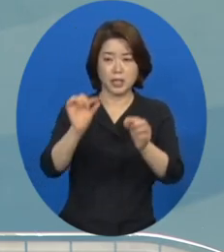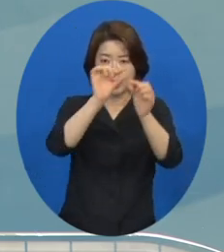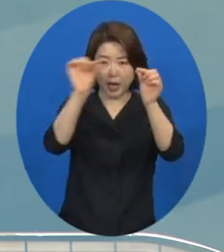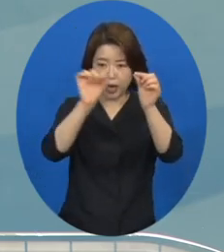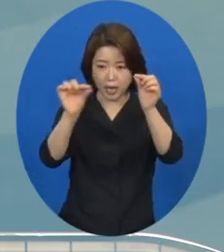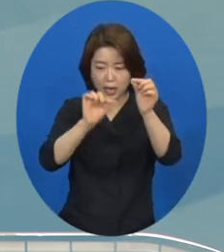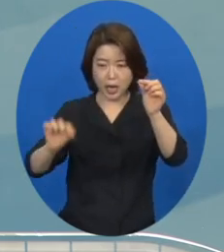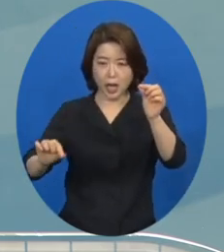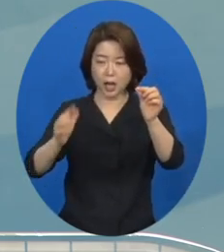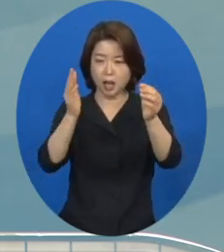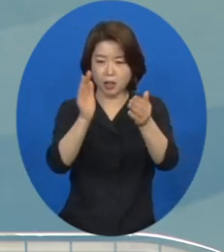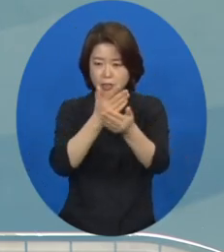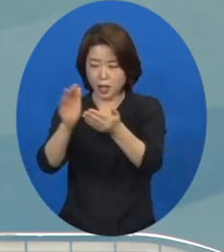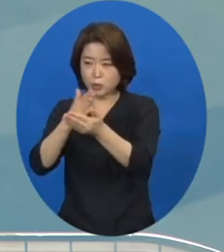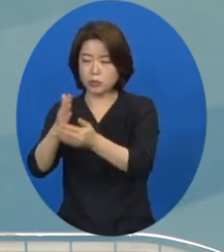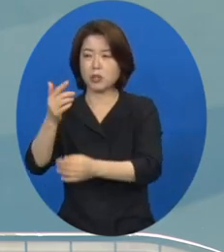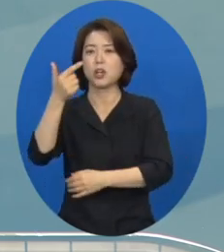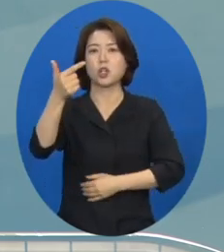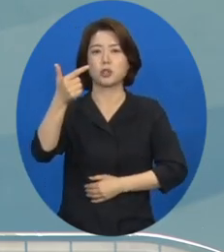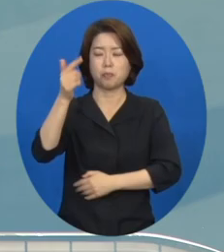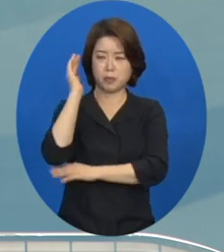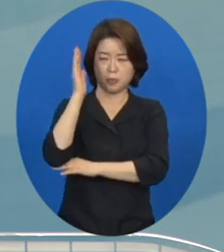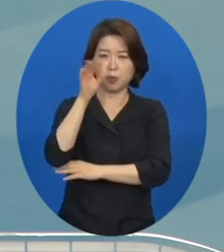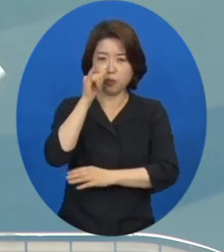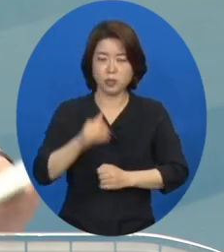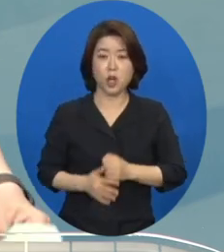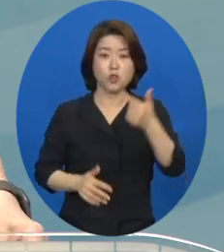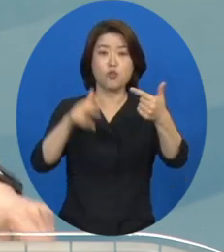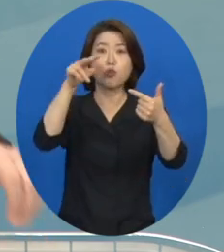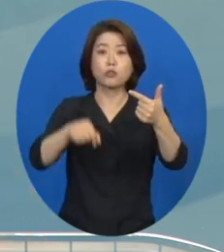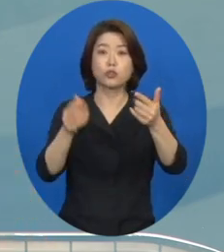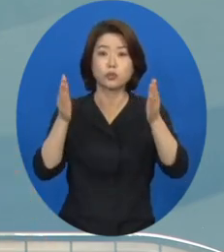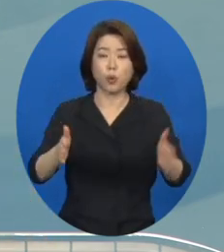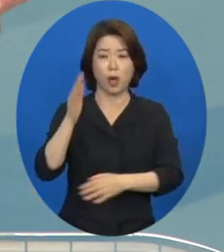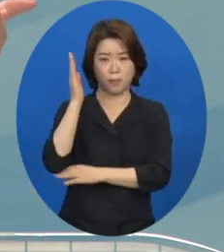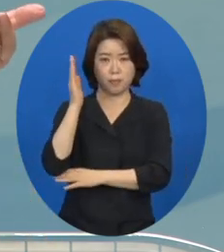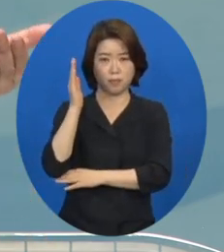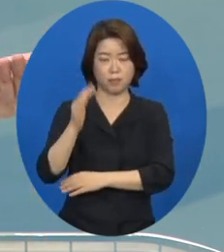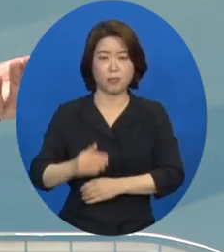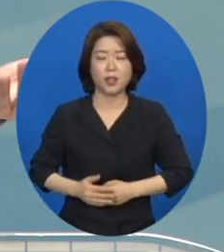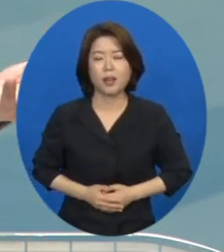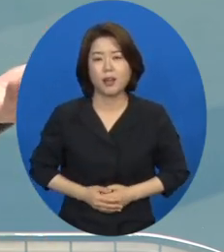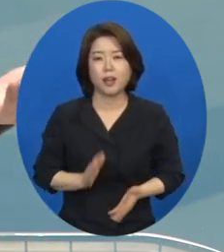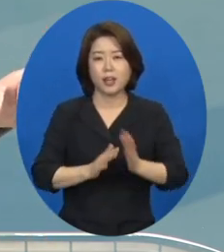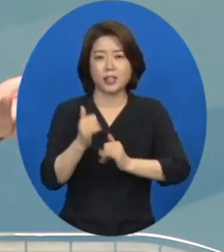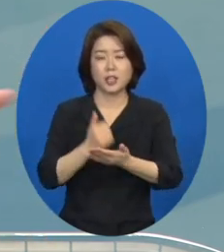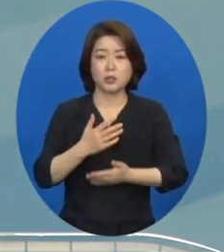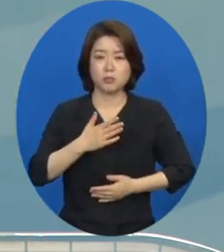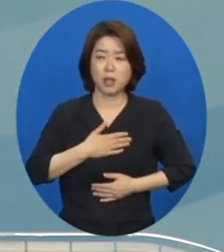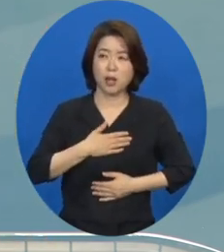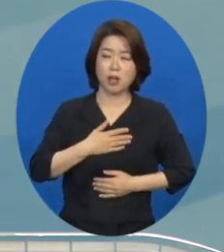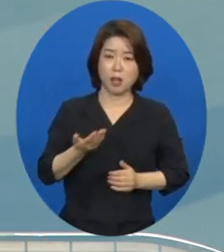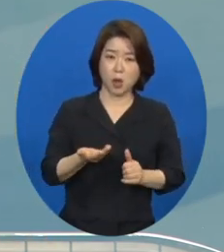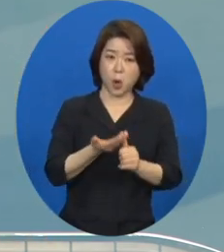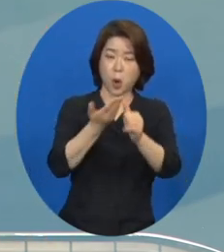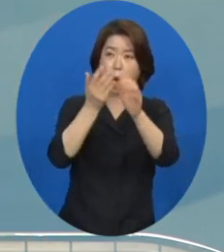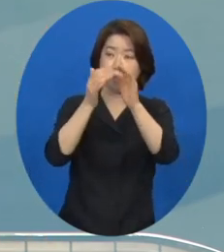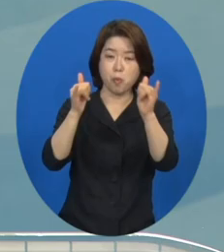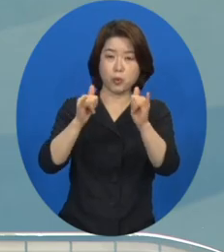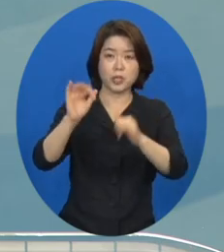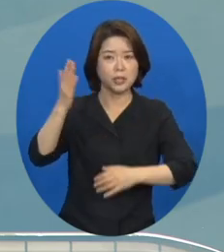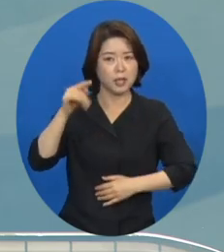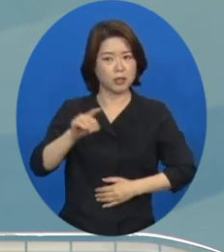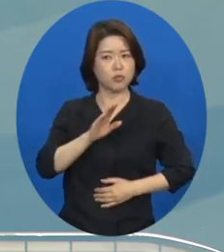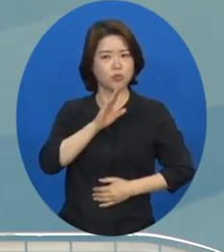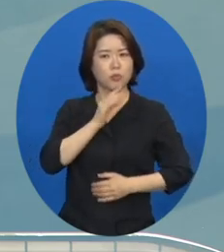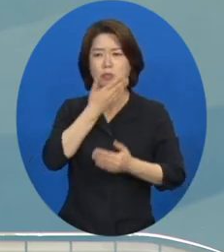절씩 여섯 편의 설교를 했어요. 그만큼 예수님이 나의 목자가 되시는 것이 중요한 메시지입니까?